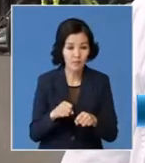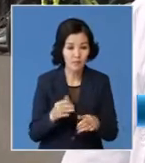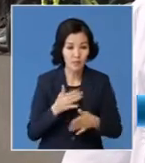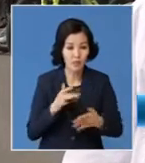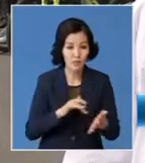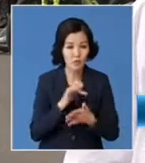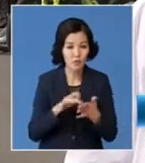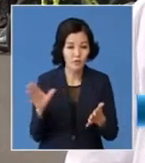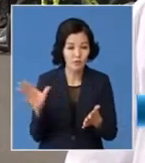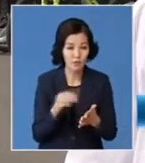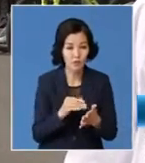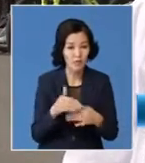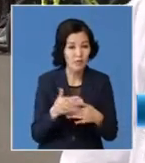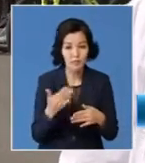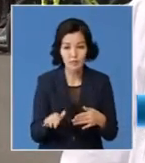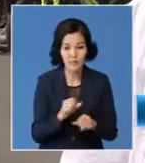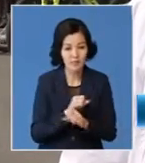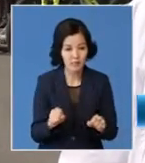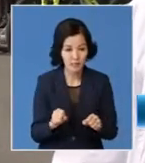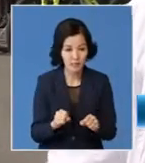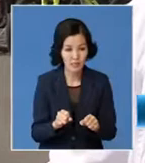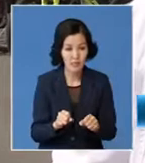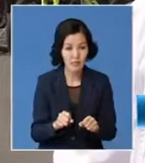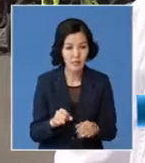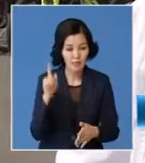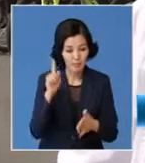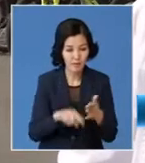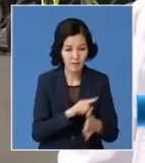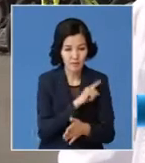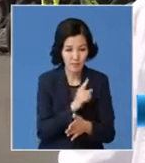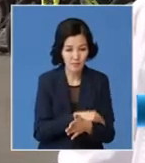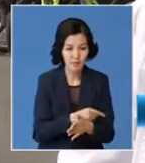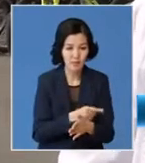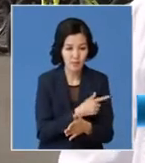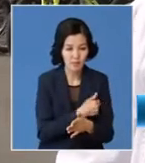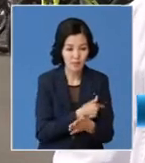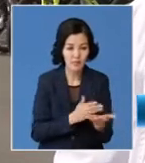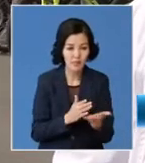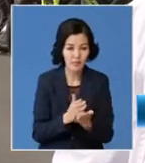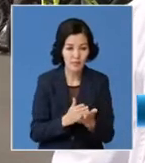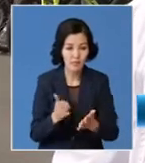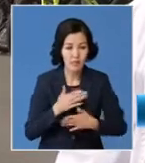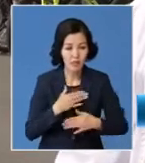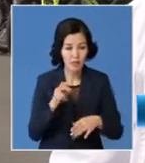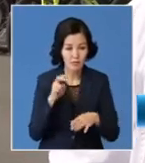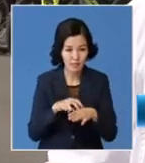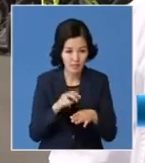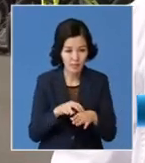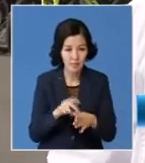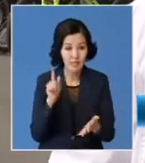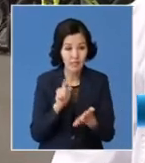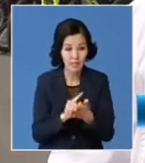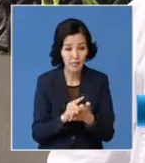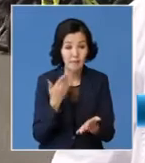город ни в чем не должен отставать. Мы верим в силы наших медицинских работников. Наши медики должны